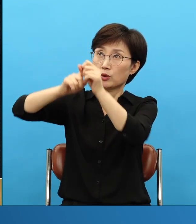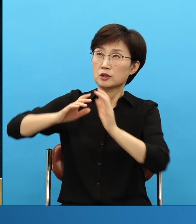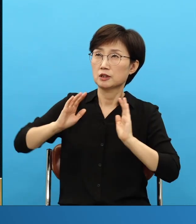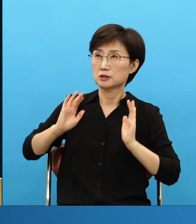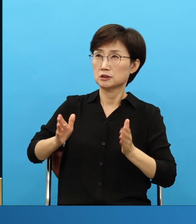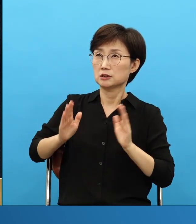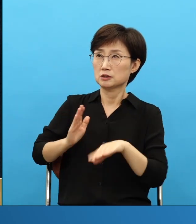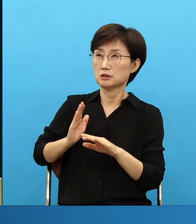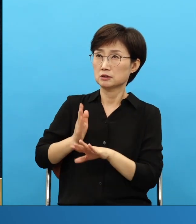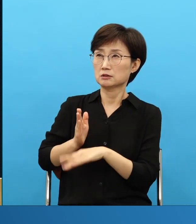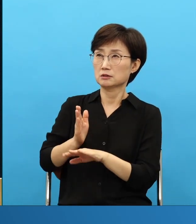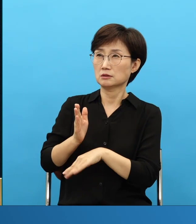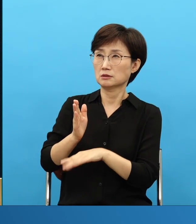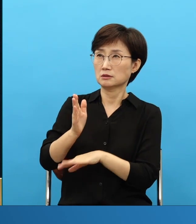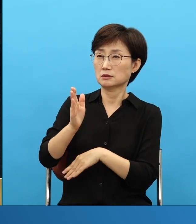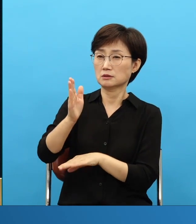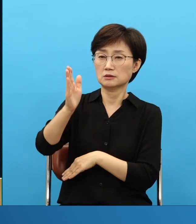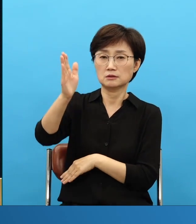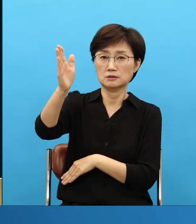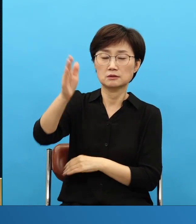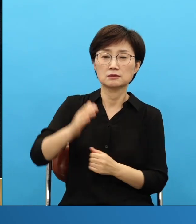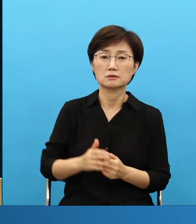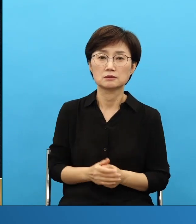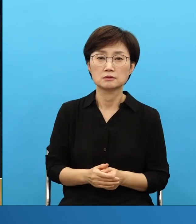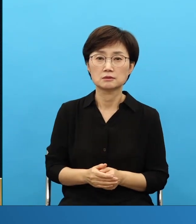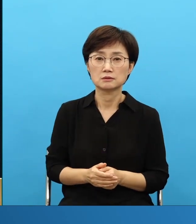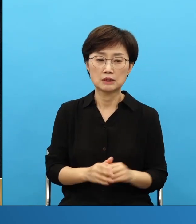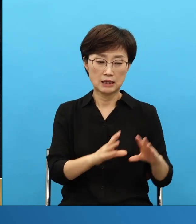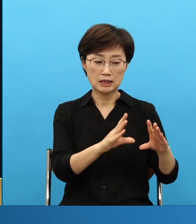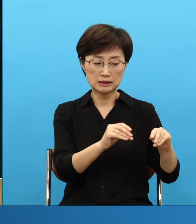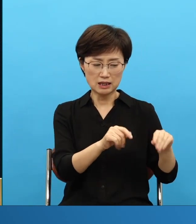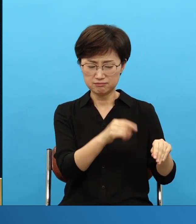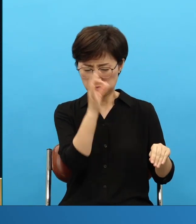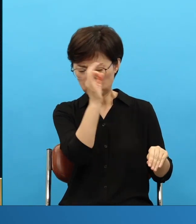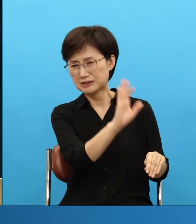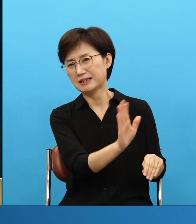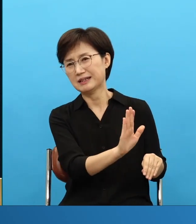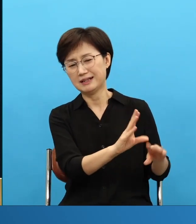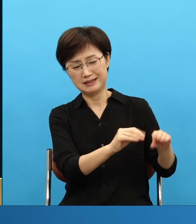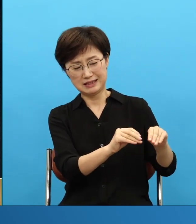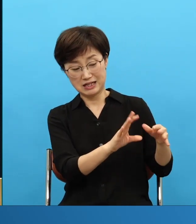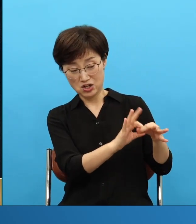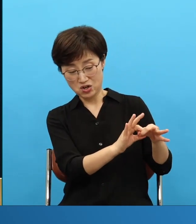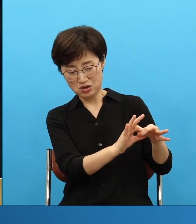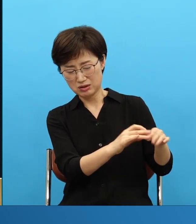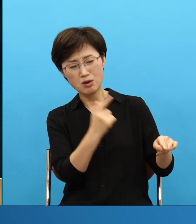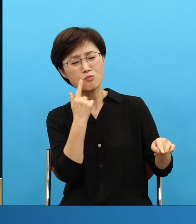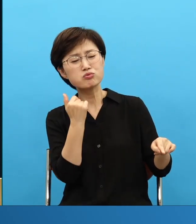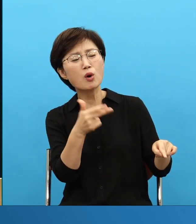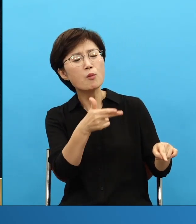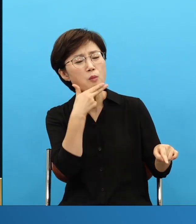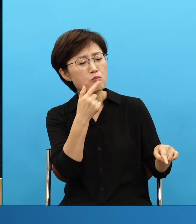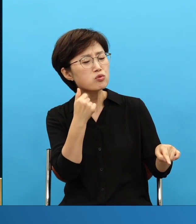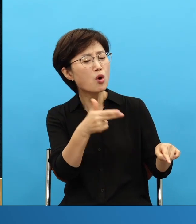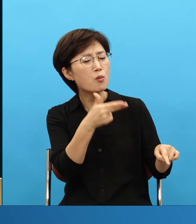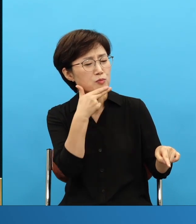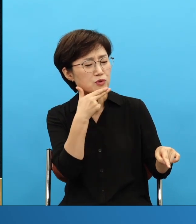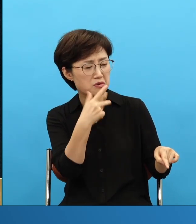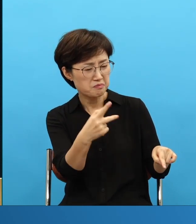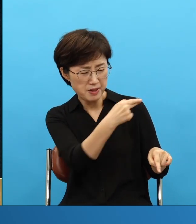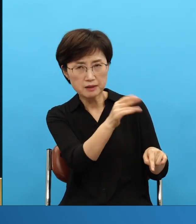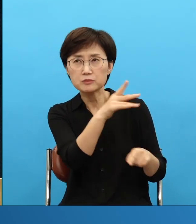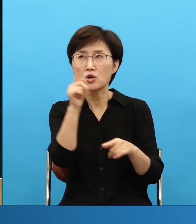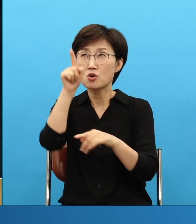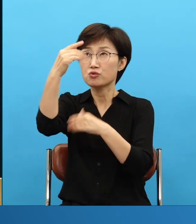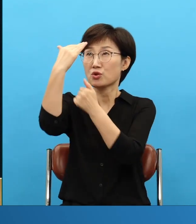he now goes forward for the calling heavenward. 땅에 있는 거 잊어버리고 위에서 부르신 부름의 상을 위하여 쫓아가노라. He says he